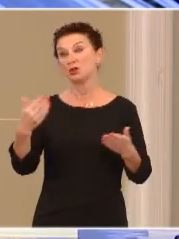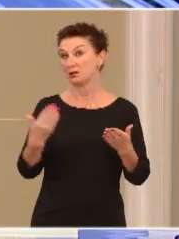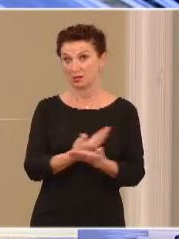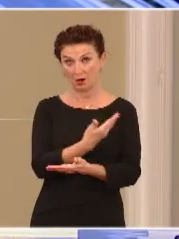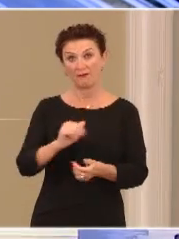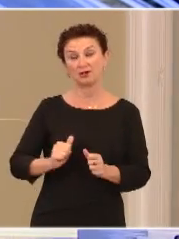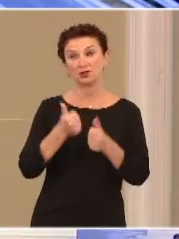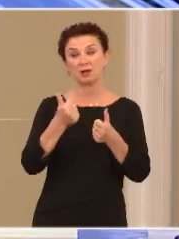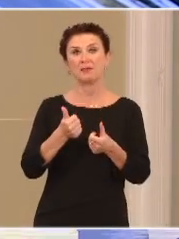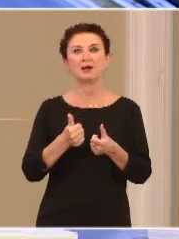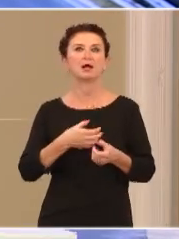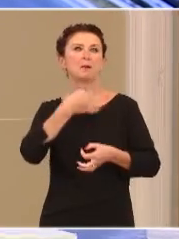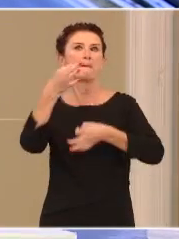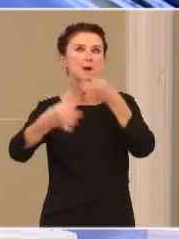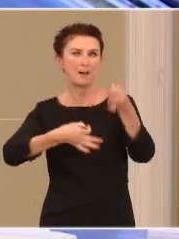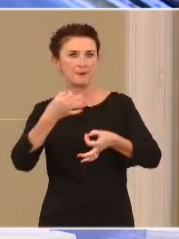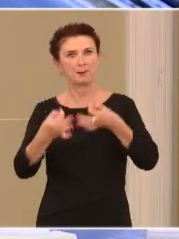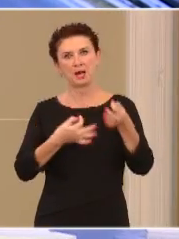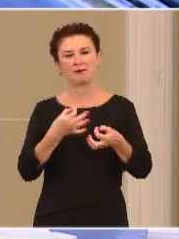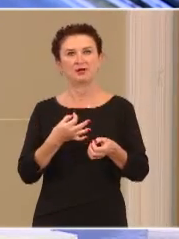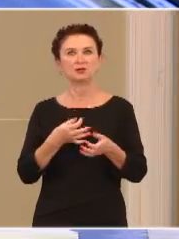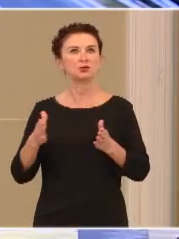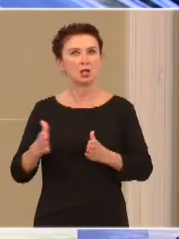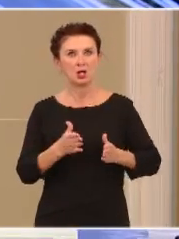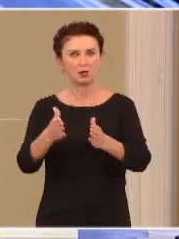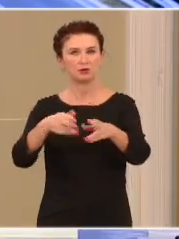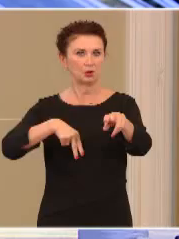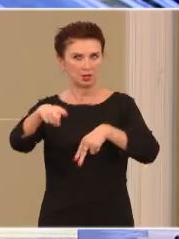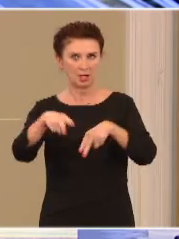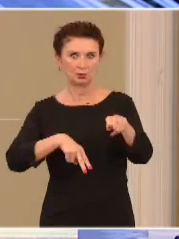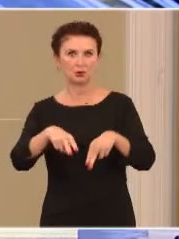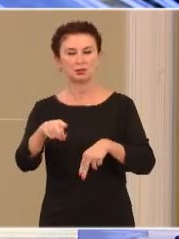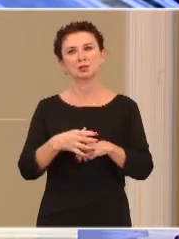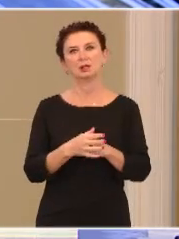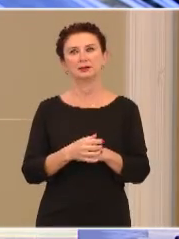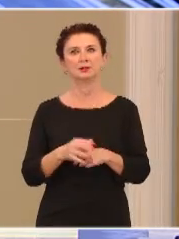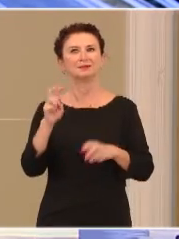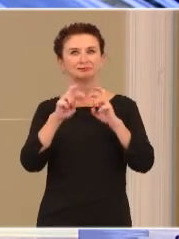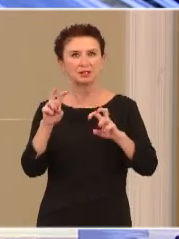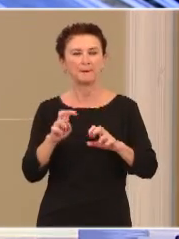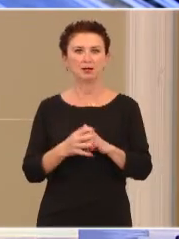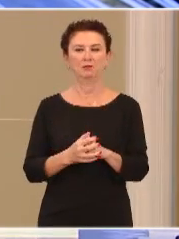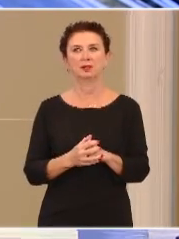sieci dróg ekspresowych, dróg krajowych, autostrad